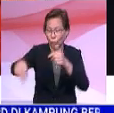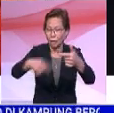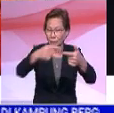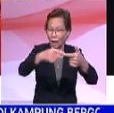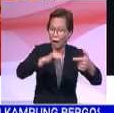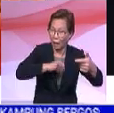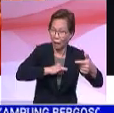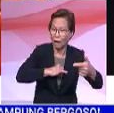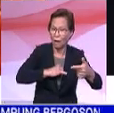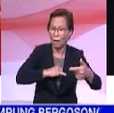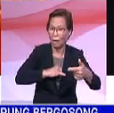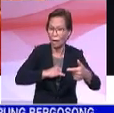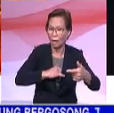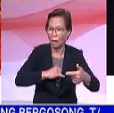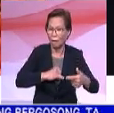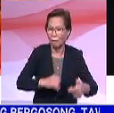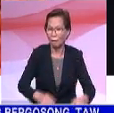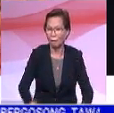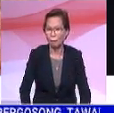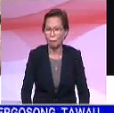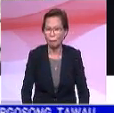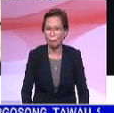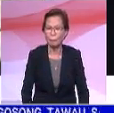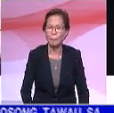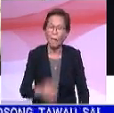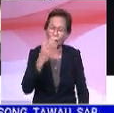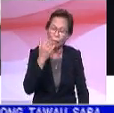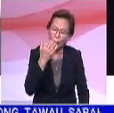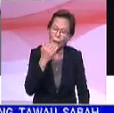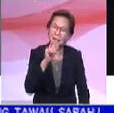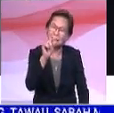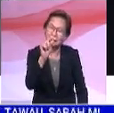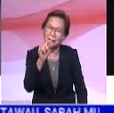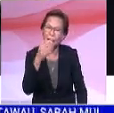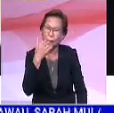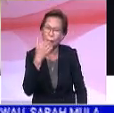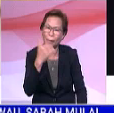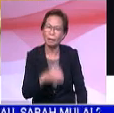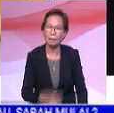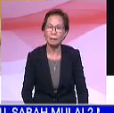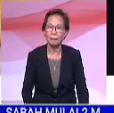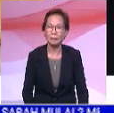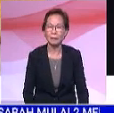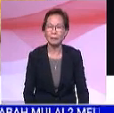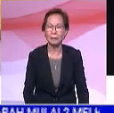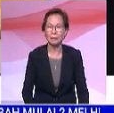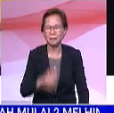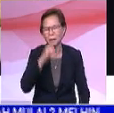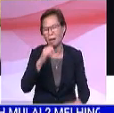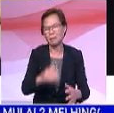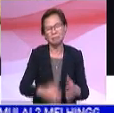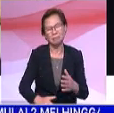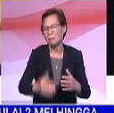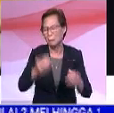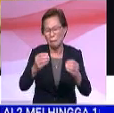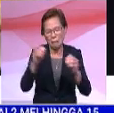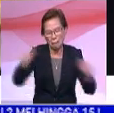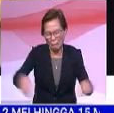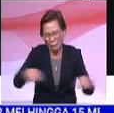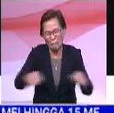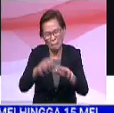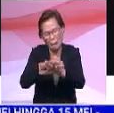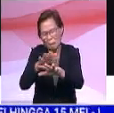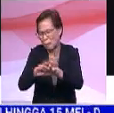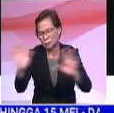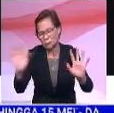ada sikit bubuk dari sambal. Bila sahur ni saya tidak masak banyak-banyak, macam-macam, simple